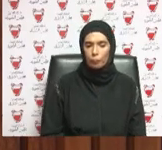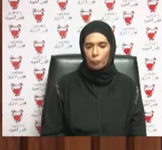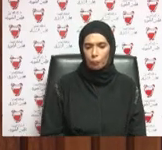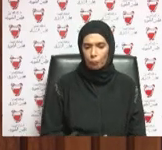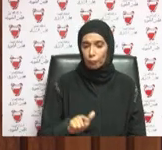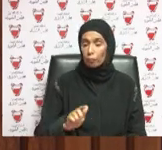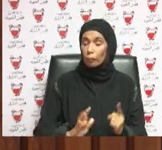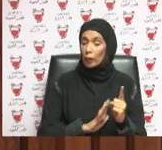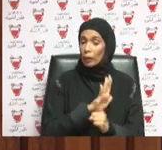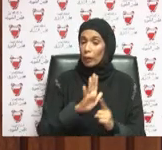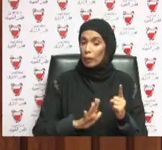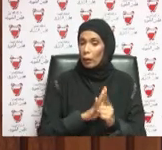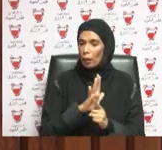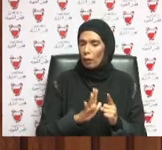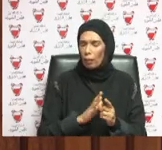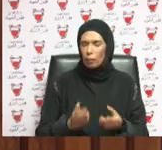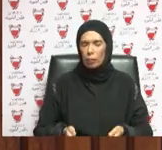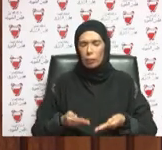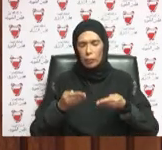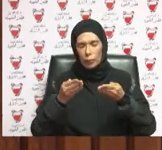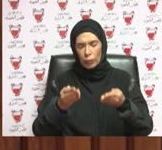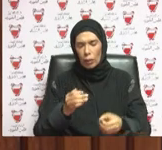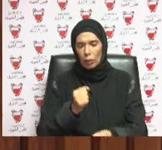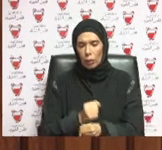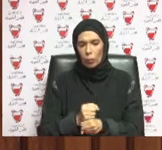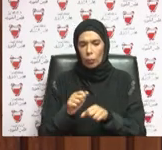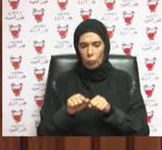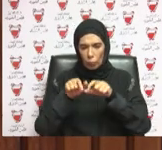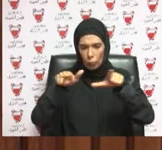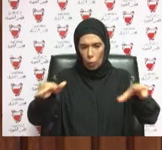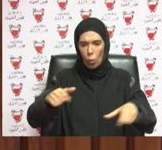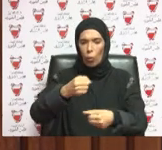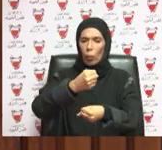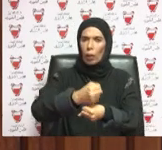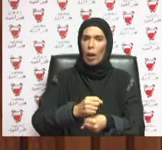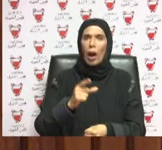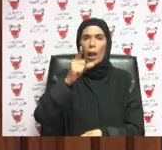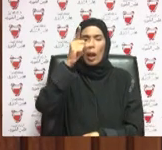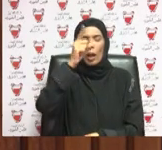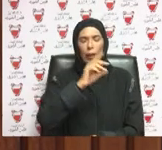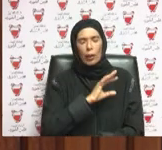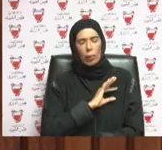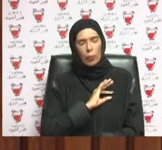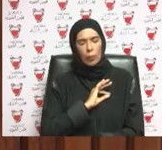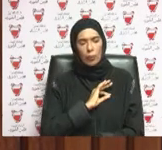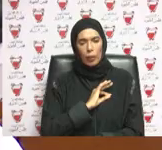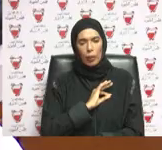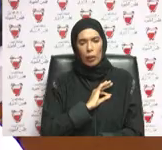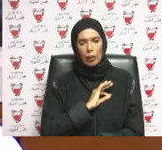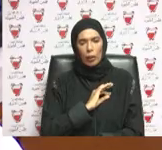وانعكاسا لحجم العطاء والدور البارز الذي رسخه سموه رحمه الله